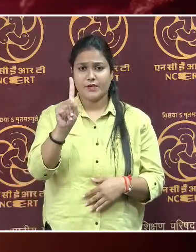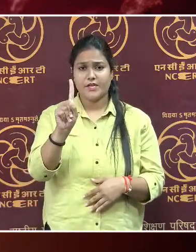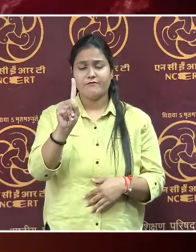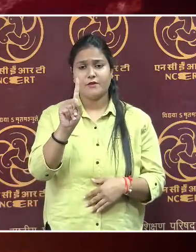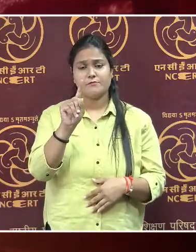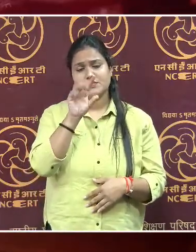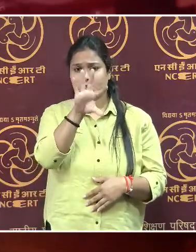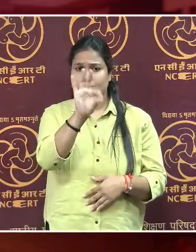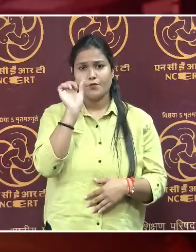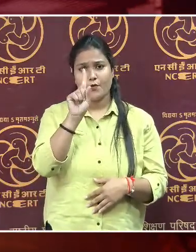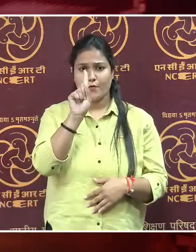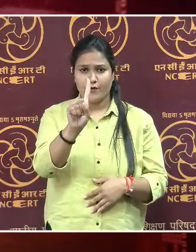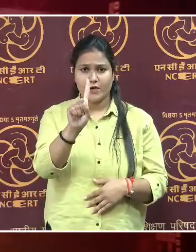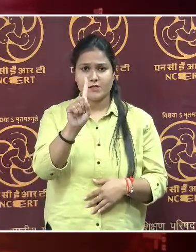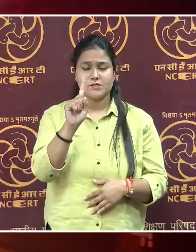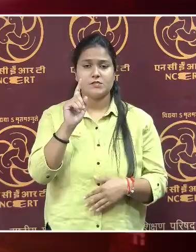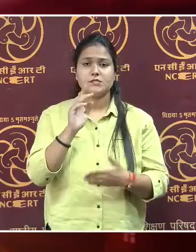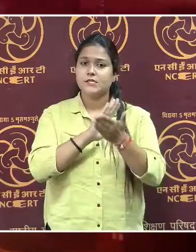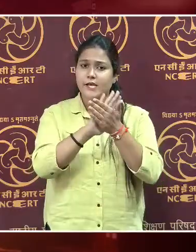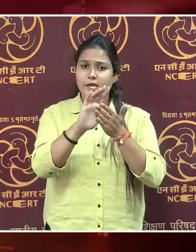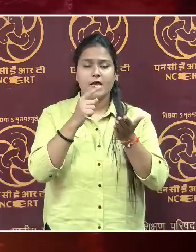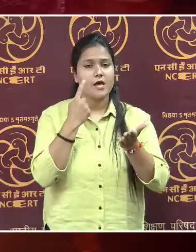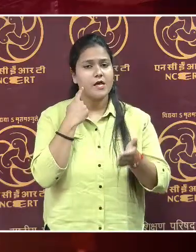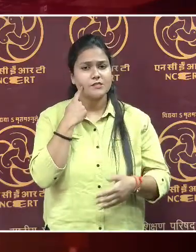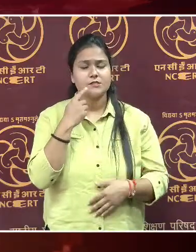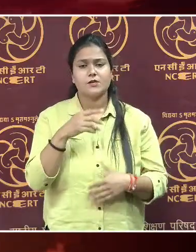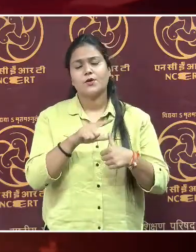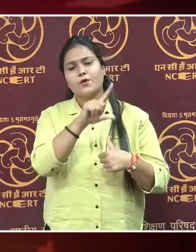मानते हैं और पहचानते भी हैं उसी तरह से, तो